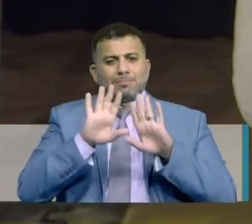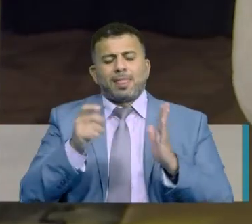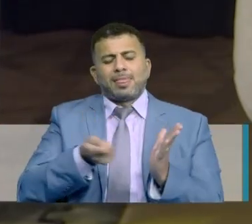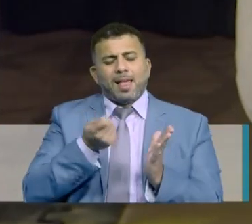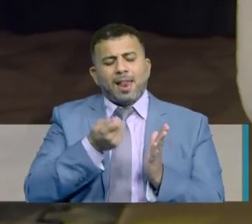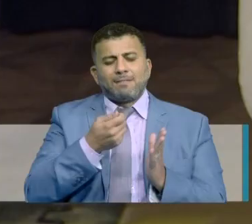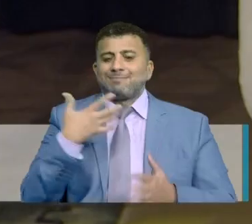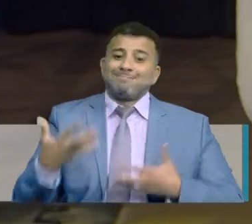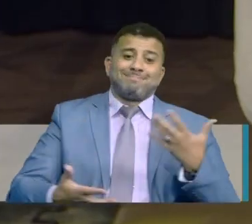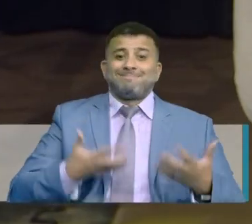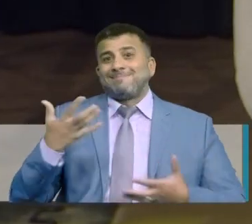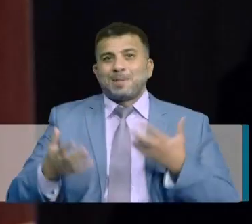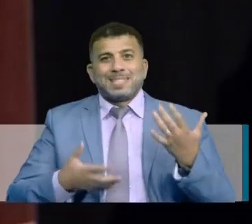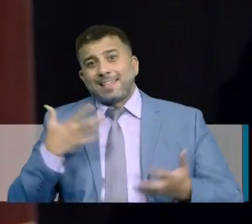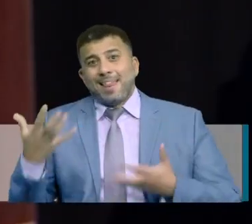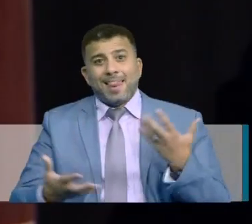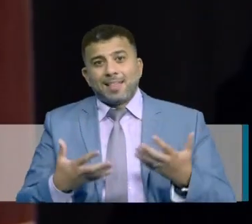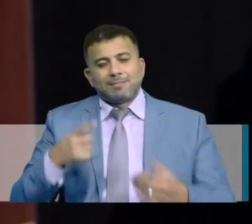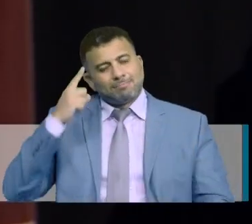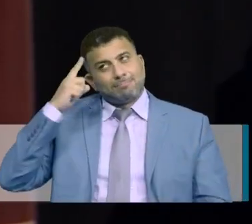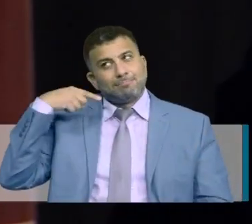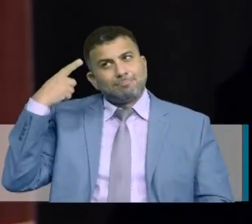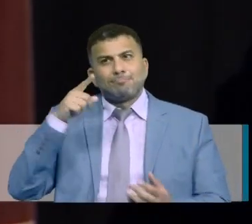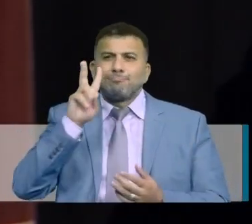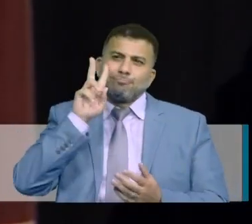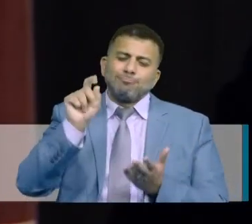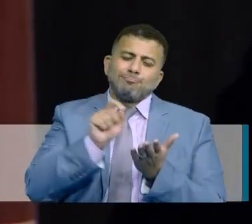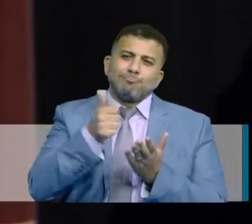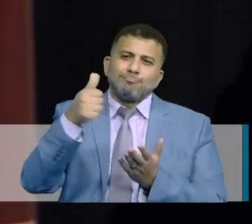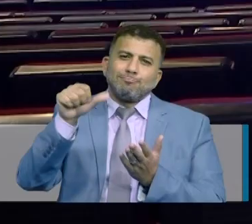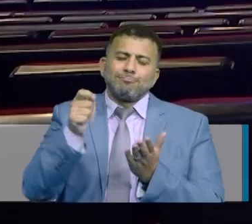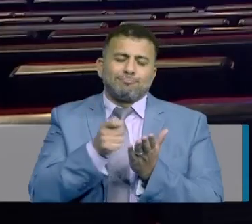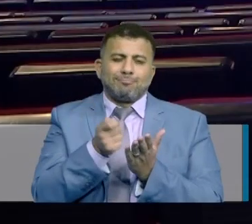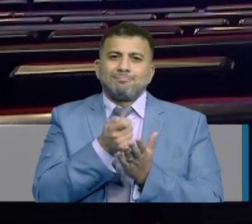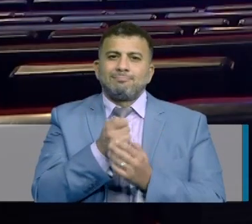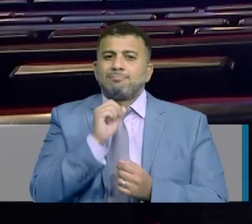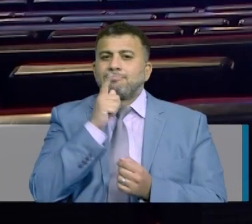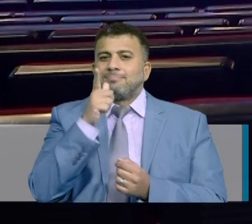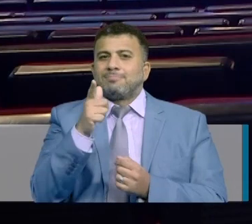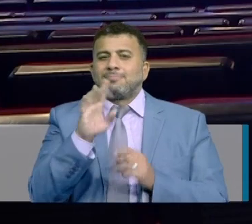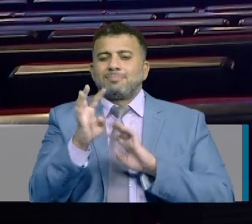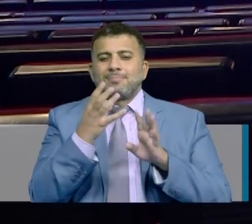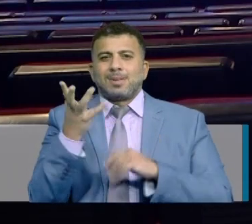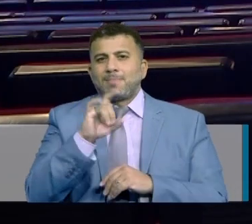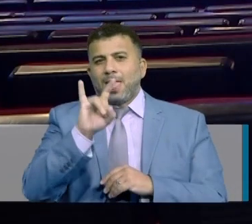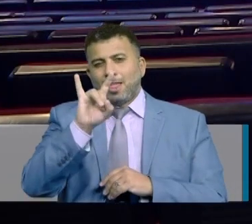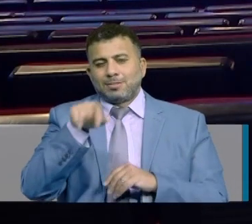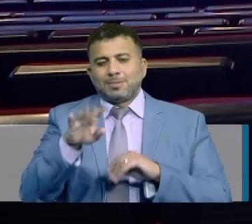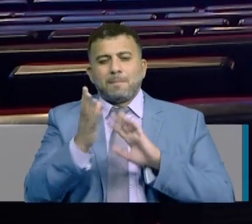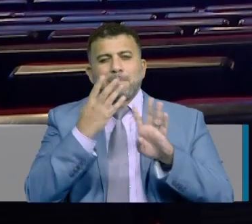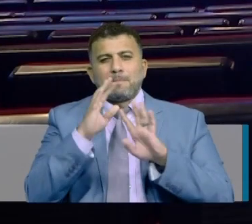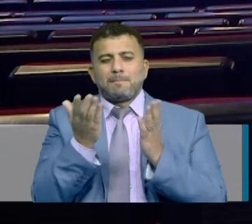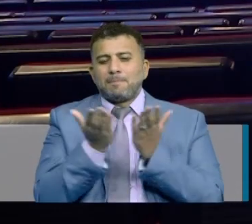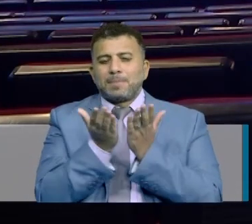التأليف والتعبير والتمثيل والتفكير النقدي. النسخة العاشرة من مهرجان الشارقة للمسرح